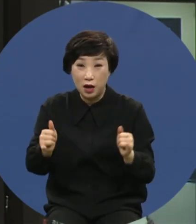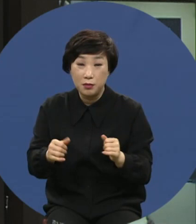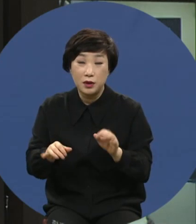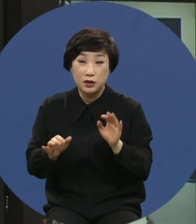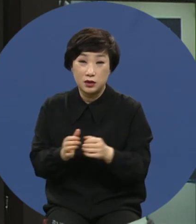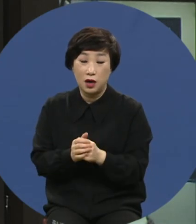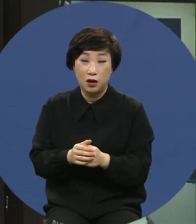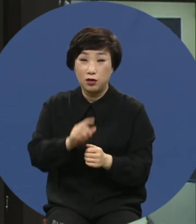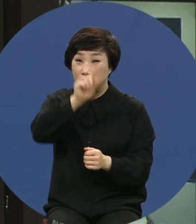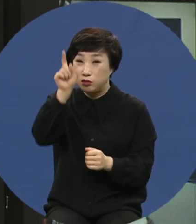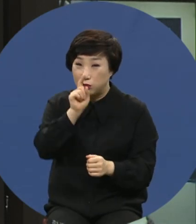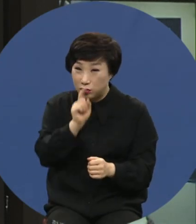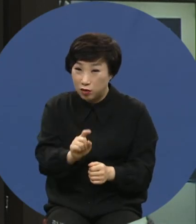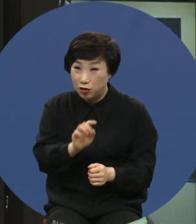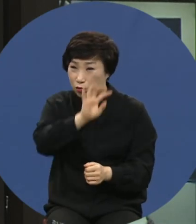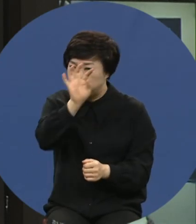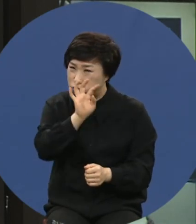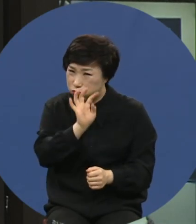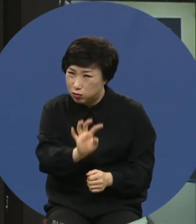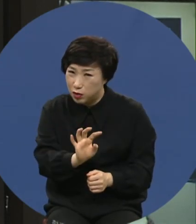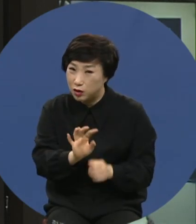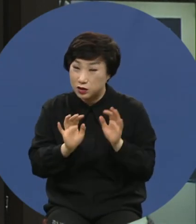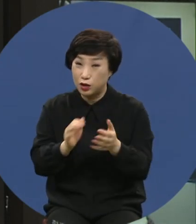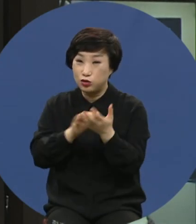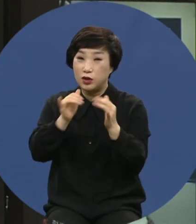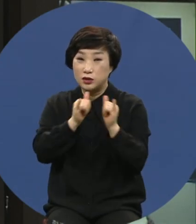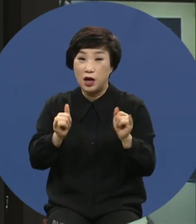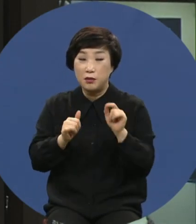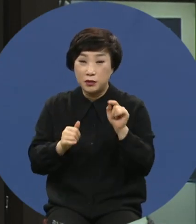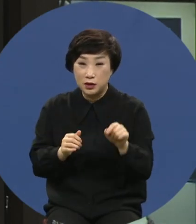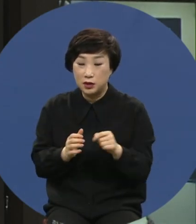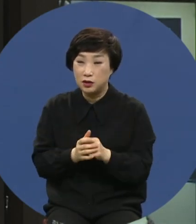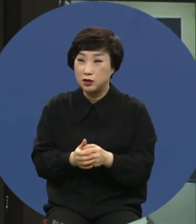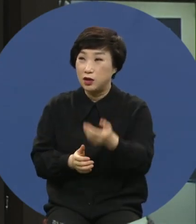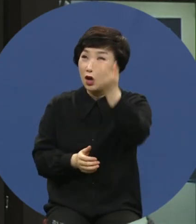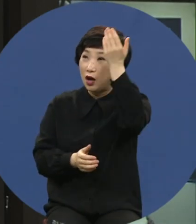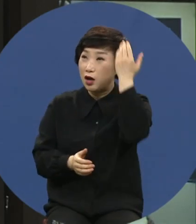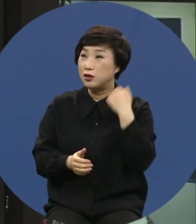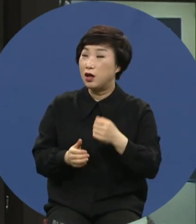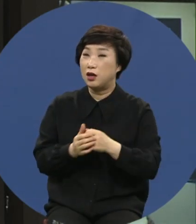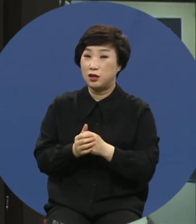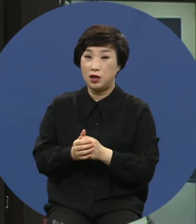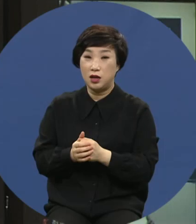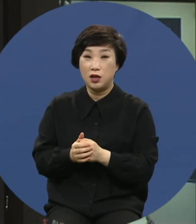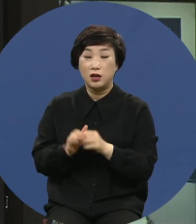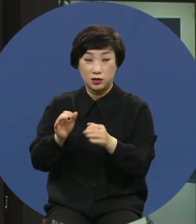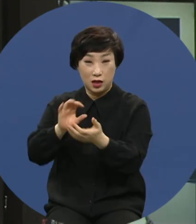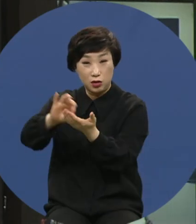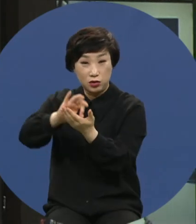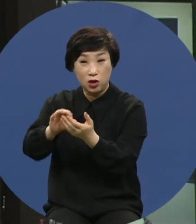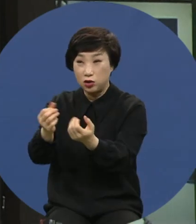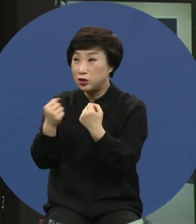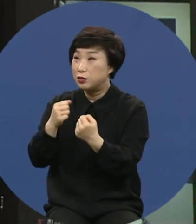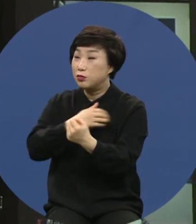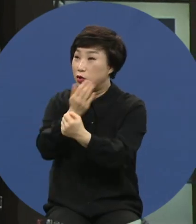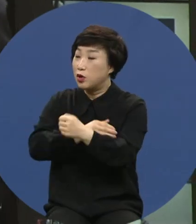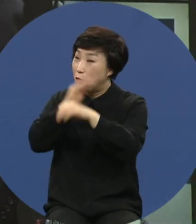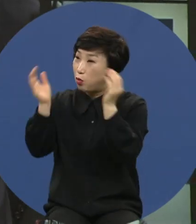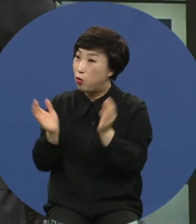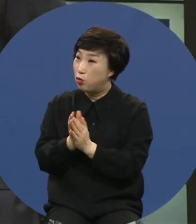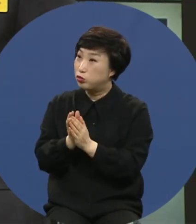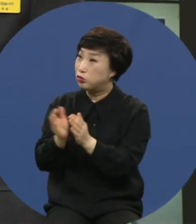사람들이 의문을 가졌고, 얼마나 많은 사람들이 과거에 사용했던 기력과 능력은 다